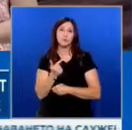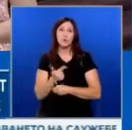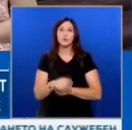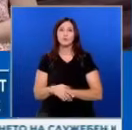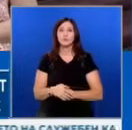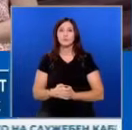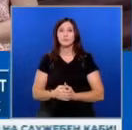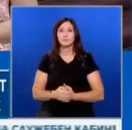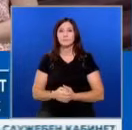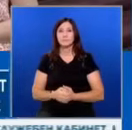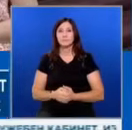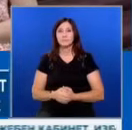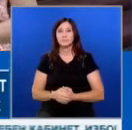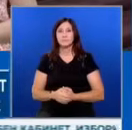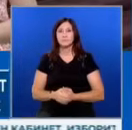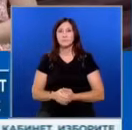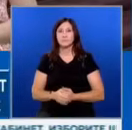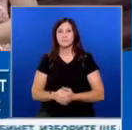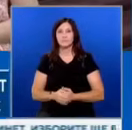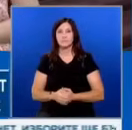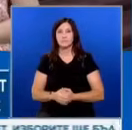по новината.